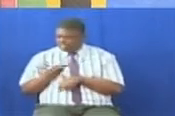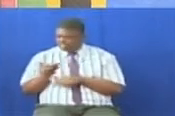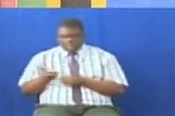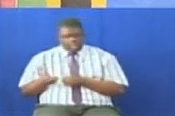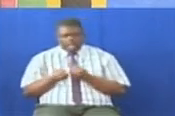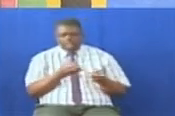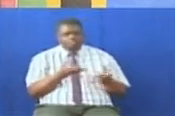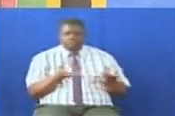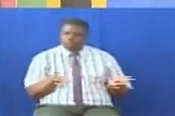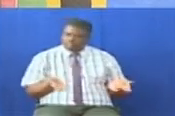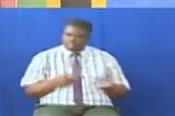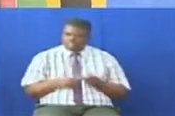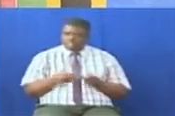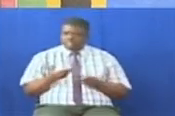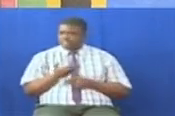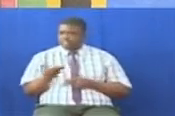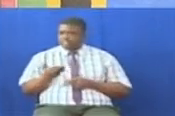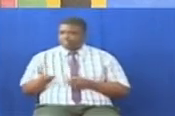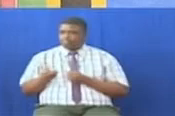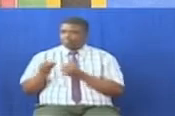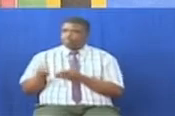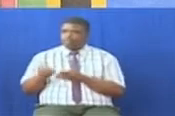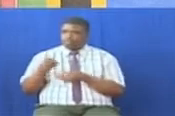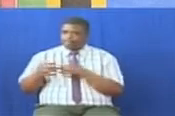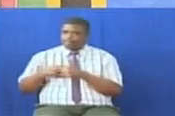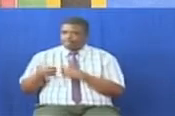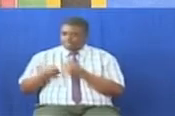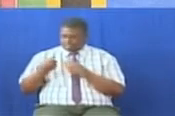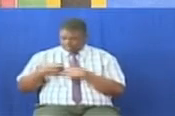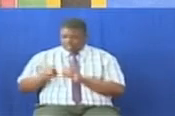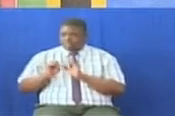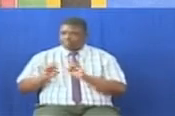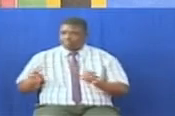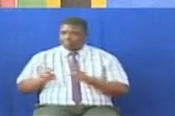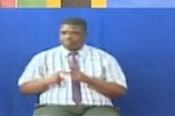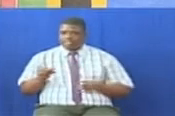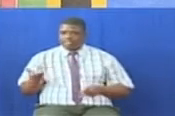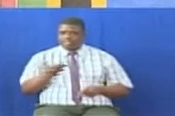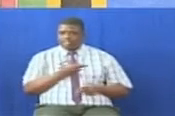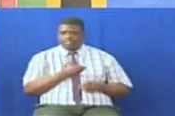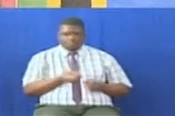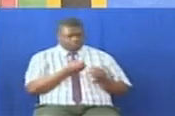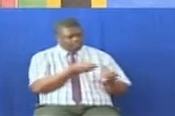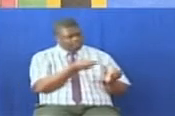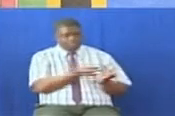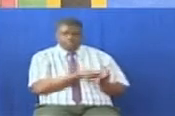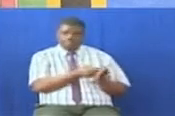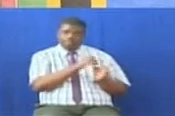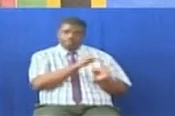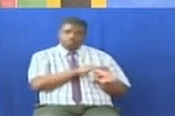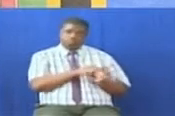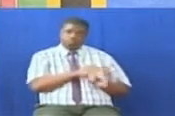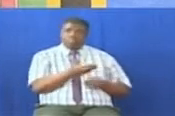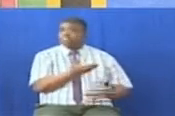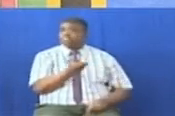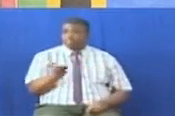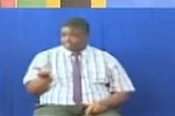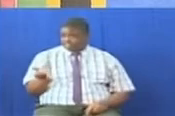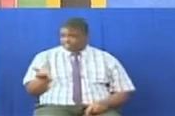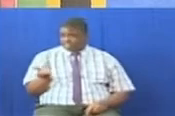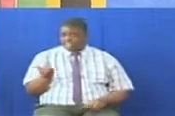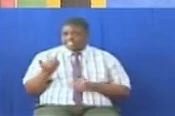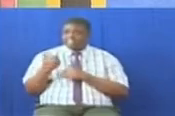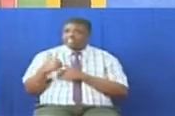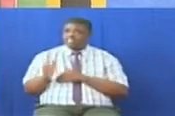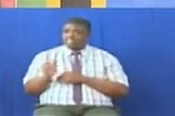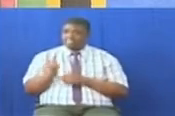kuna zingine zimepewa lakini miradi haijatekelezwa, kuna zingine zimepeleka fedha kwenye matumizi mengine ambayo nje kabisa na